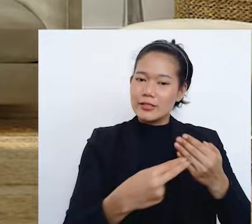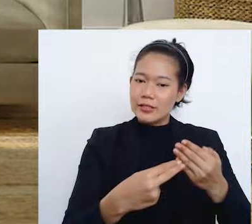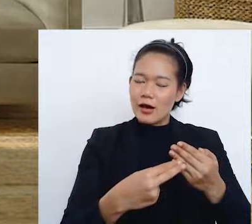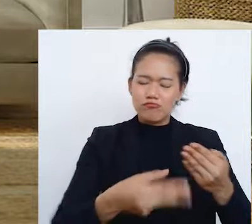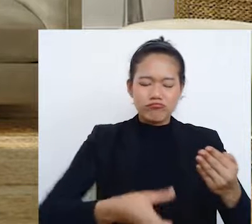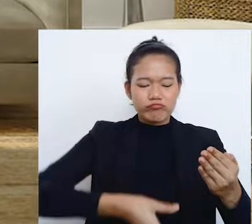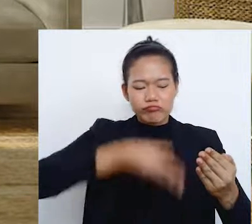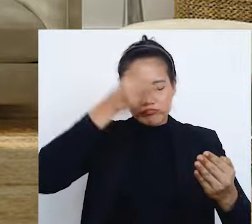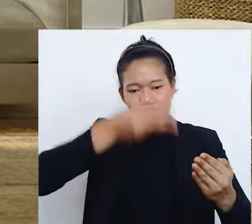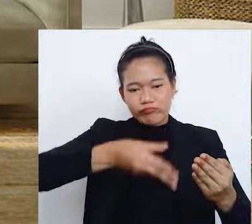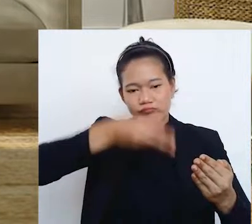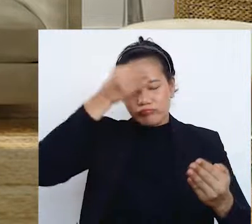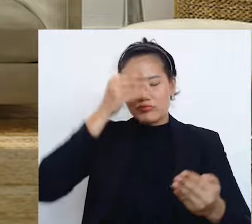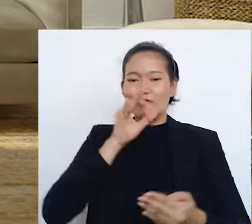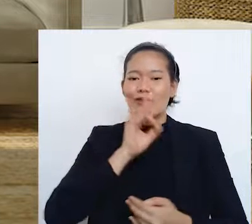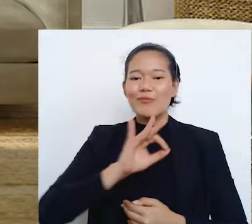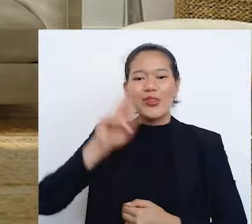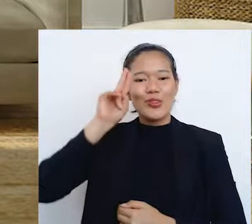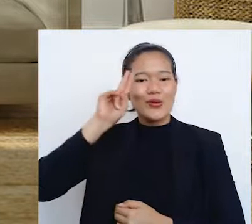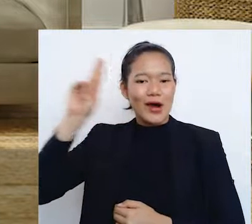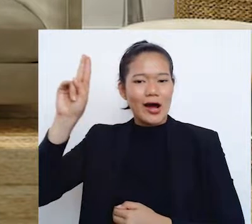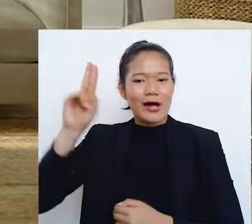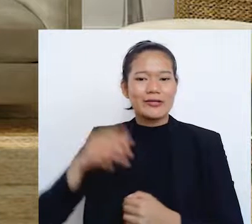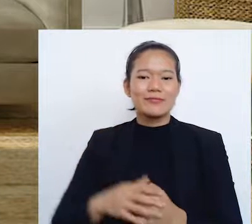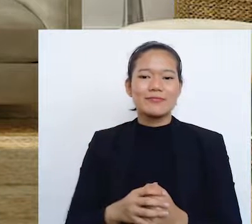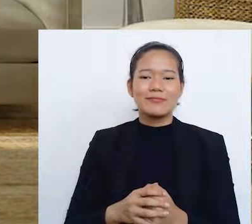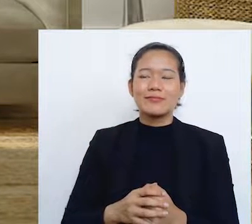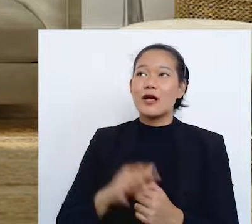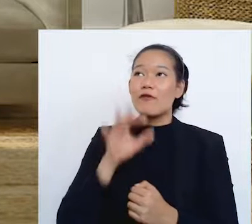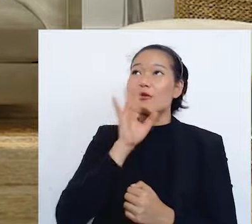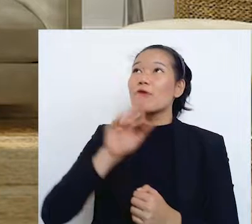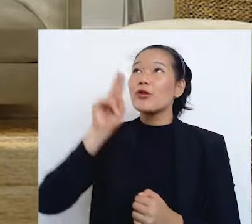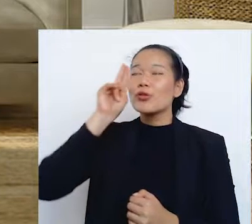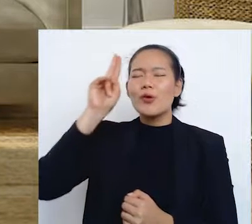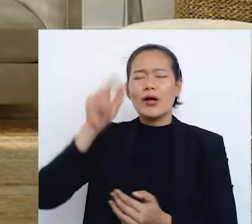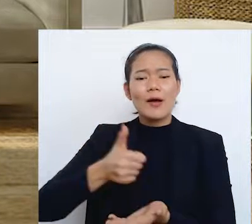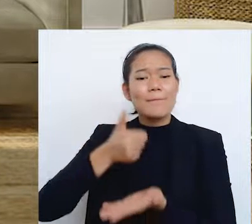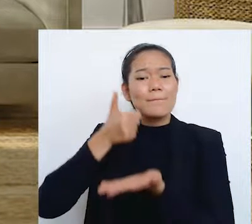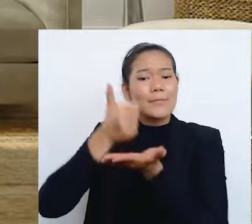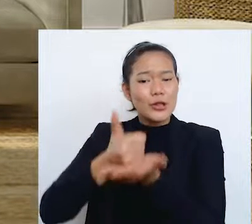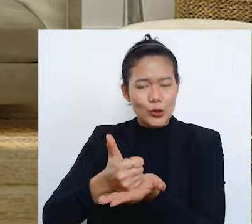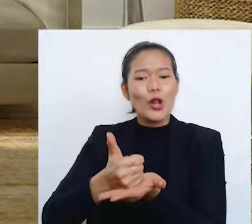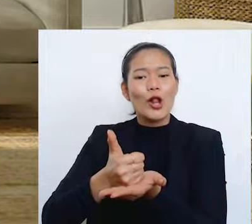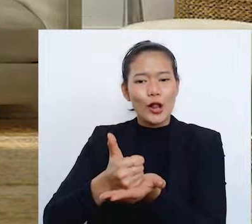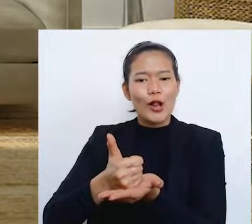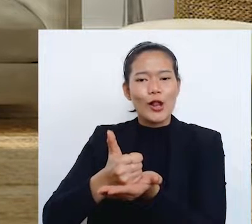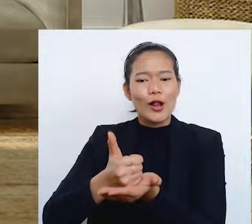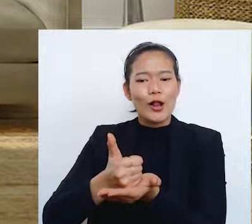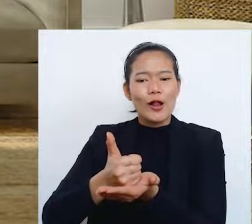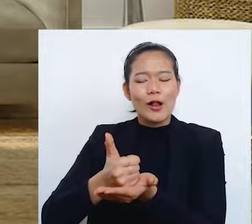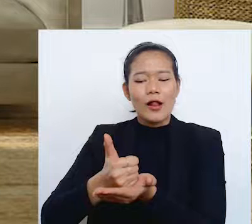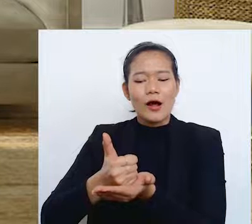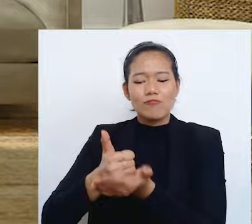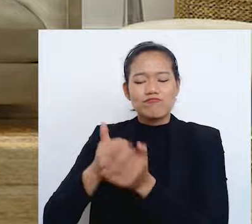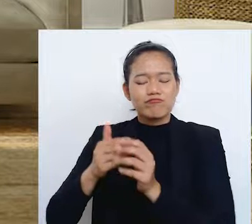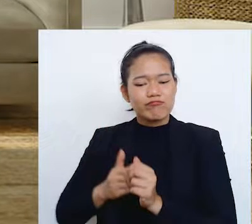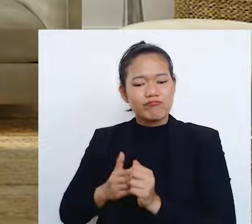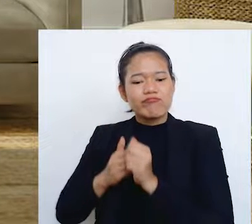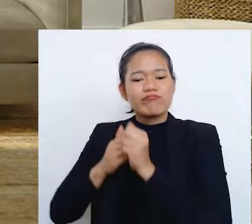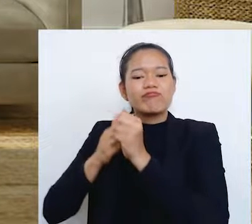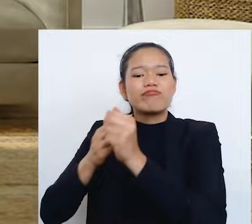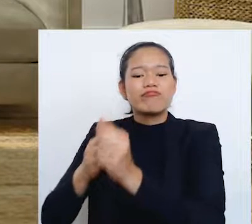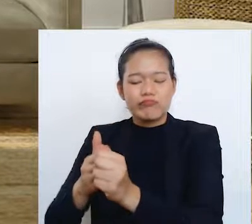kembali merenungkan firman-Mu. Biarlah kebenaran firman Tuhan itu boleh menjadi suluh